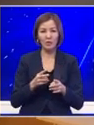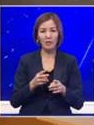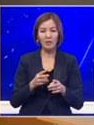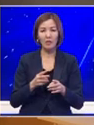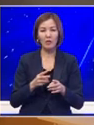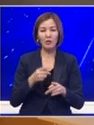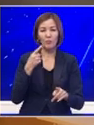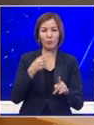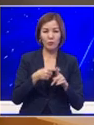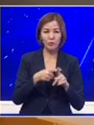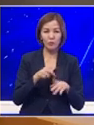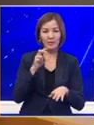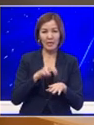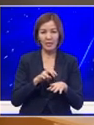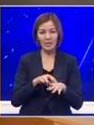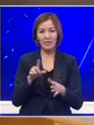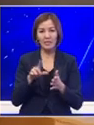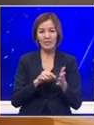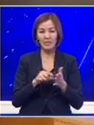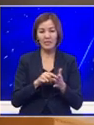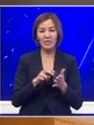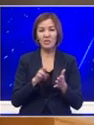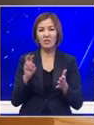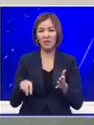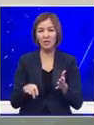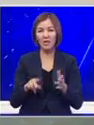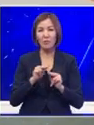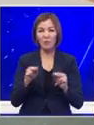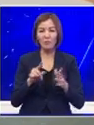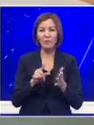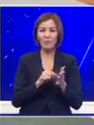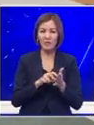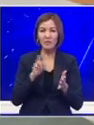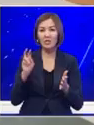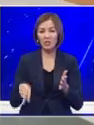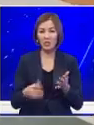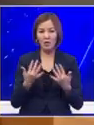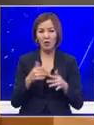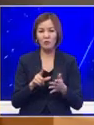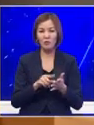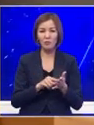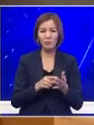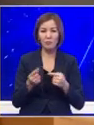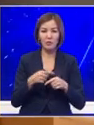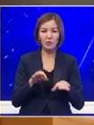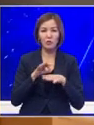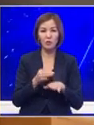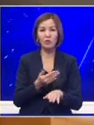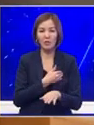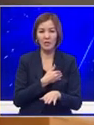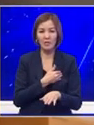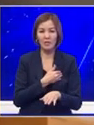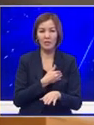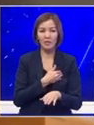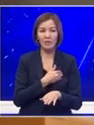республиканың әр аймағындағы әр ауданда жүргізу керек оны. Дәрігерлер зейнетке шығады. Мұғалімдер